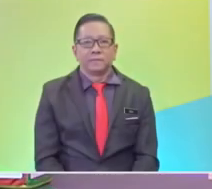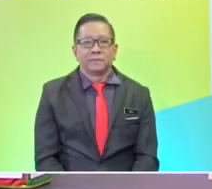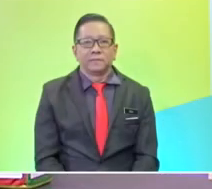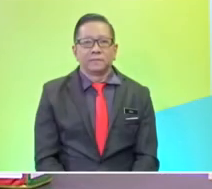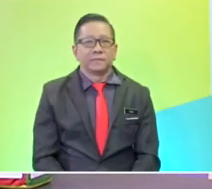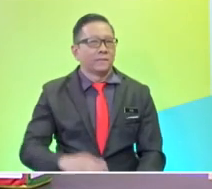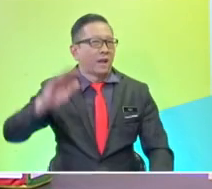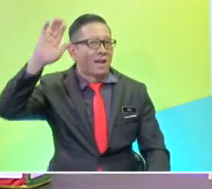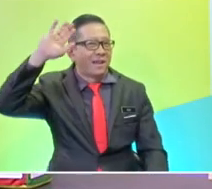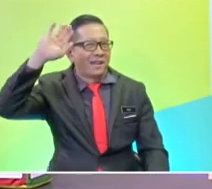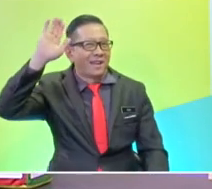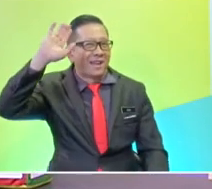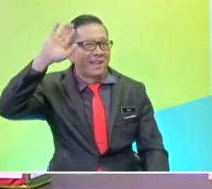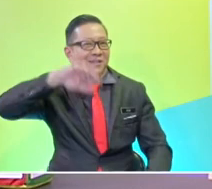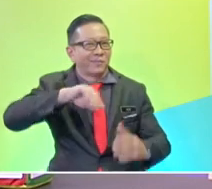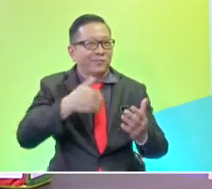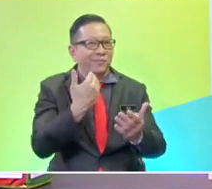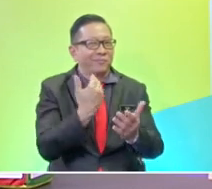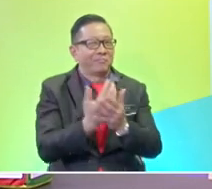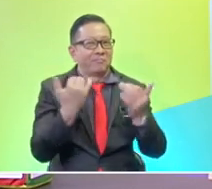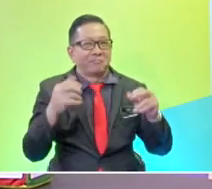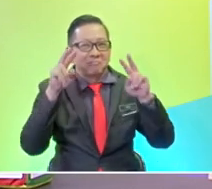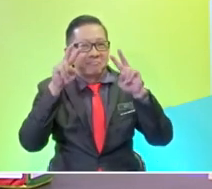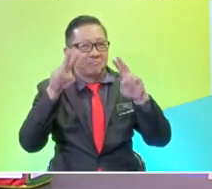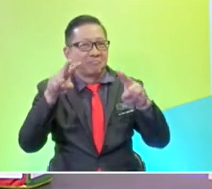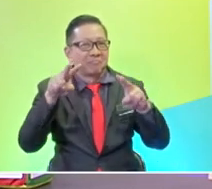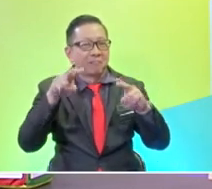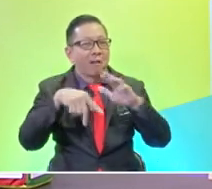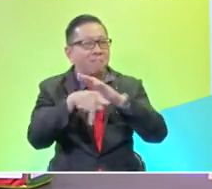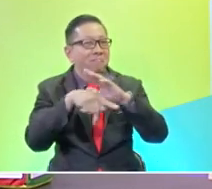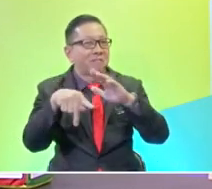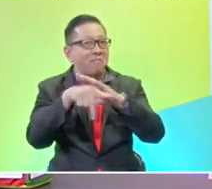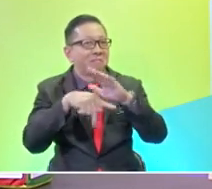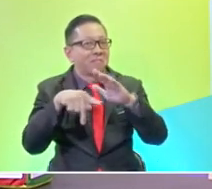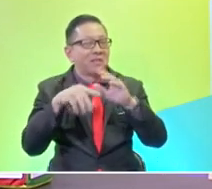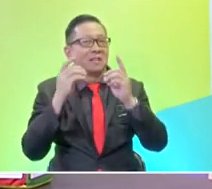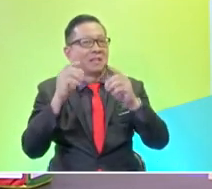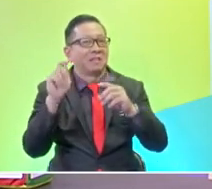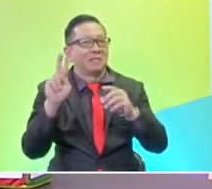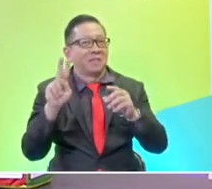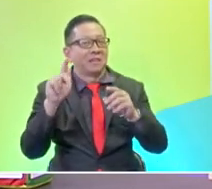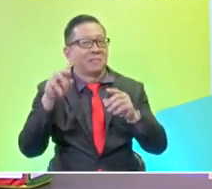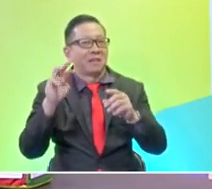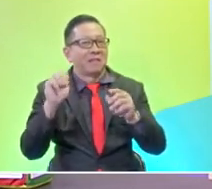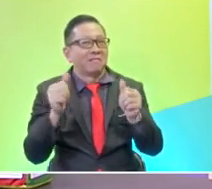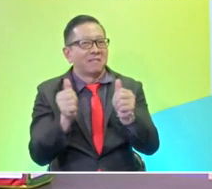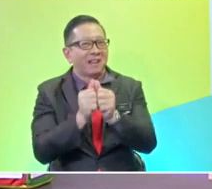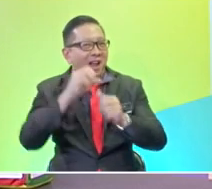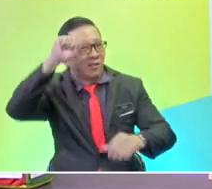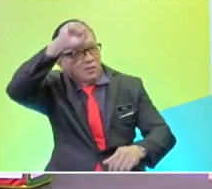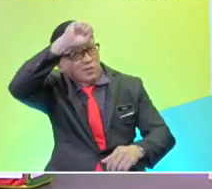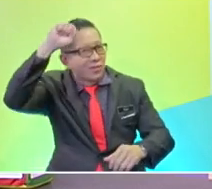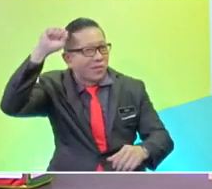Hai semua anda sedang menonton slot prasekolah di di Net TV KPA bersama dengan saya